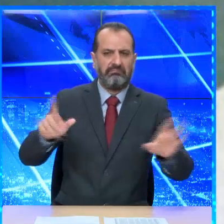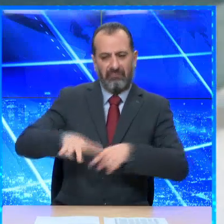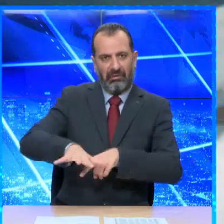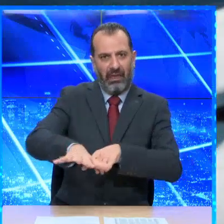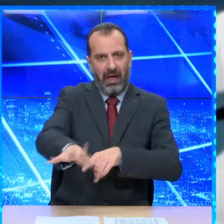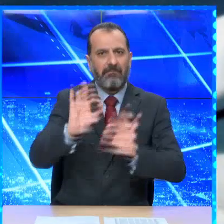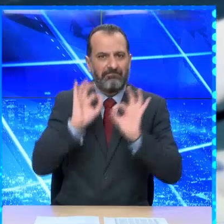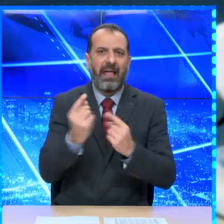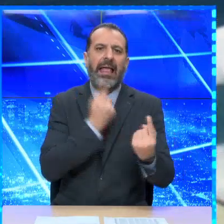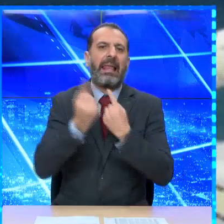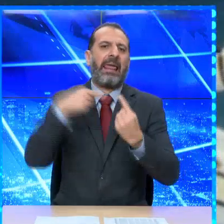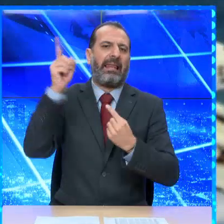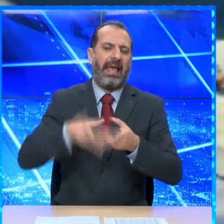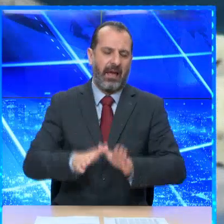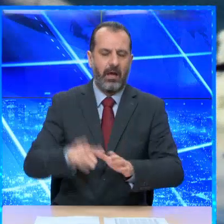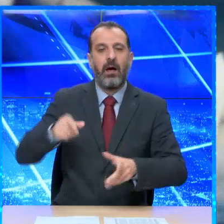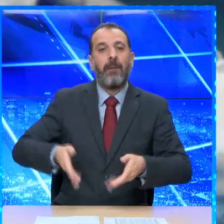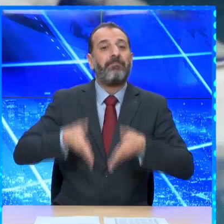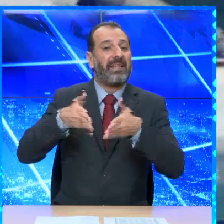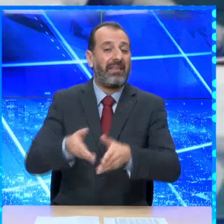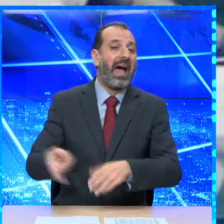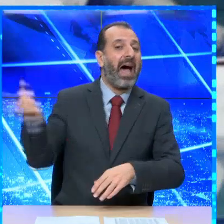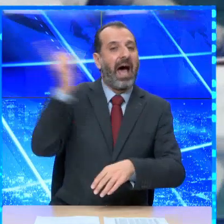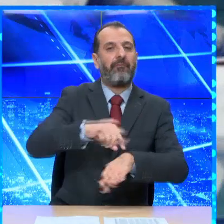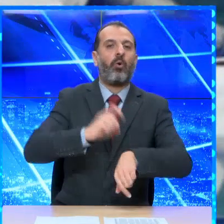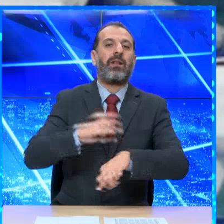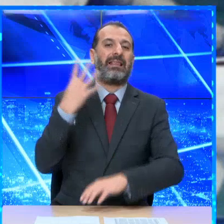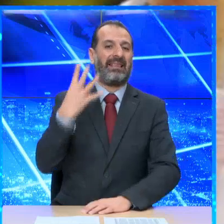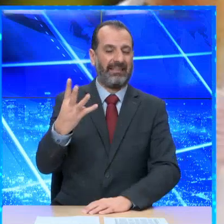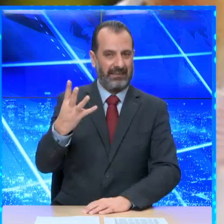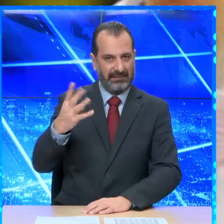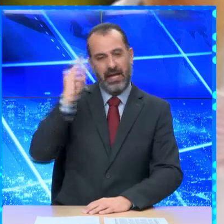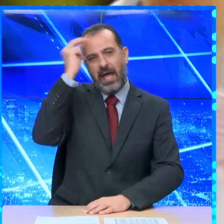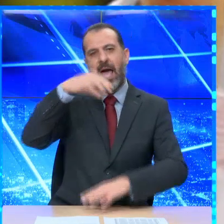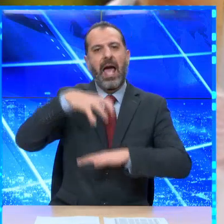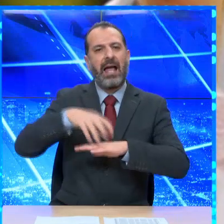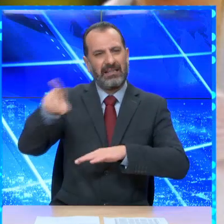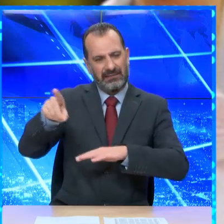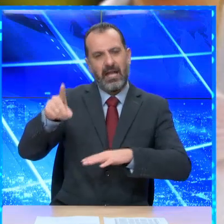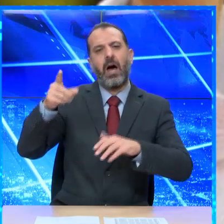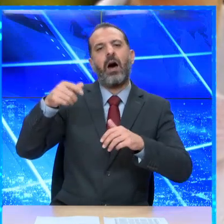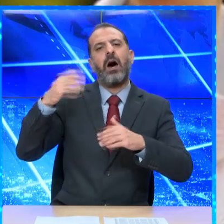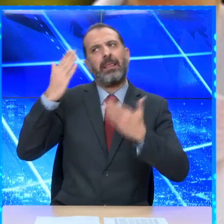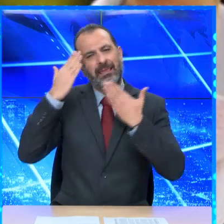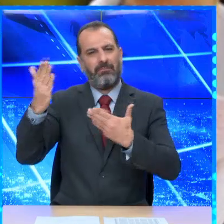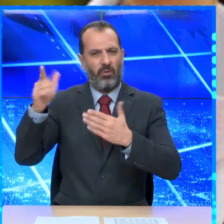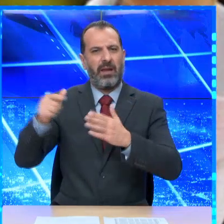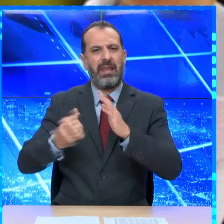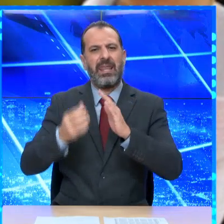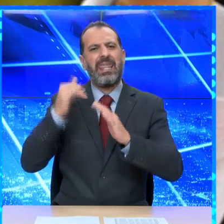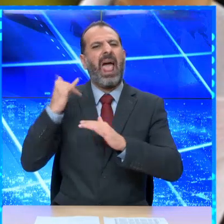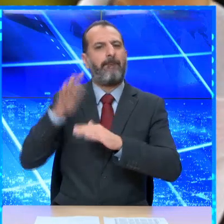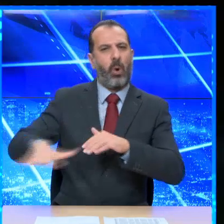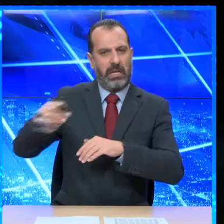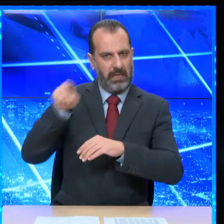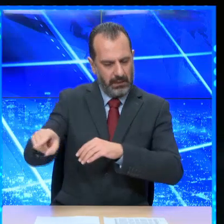και τα γενέθλιά του. Η εξόδια σε ακολουθία θα γίνει αύριο στις 4 στον ιερό ναό Τιμίου Προδρόμου στην Νεάπολη, ενώ στις 3 η